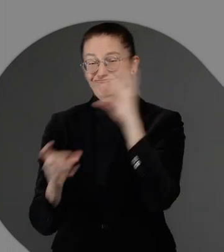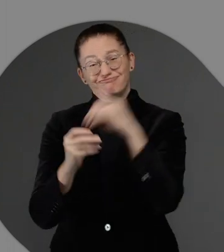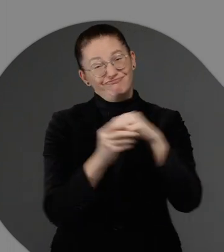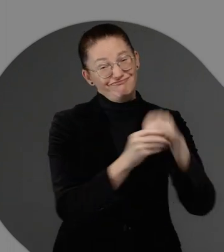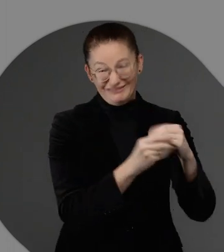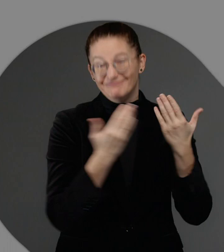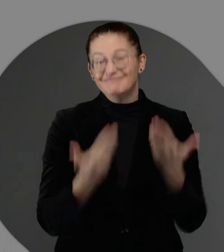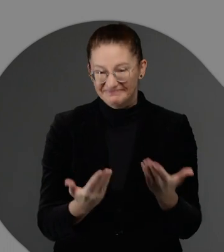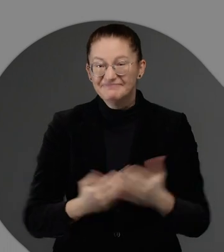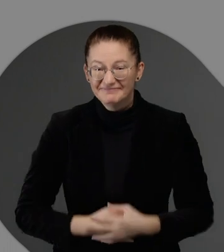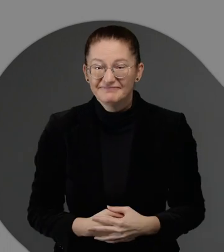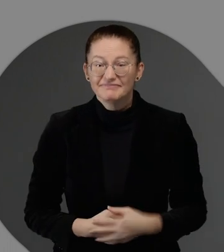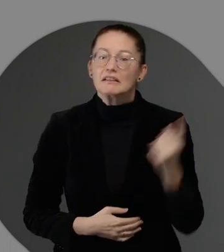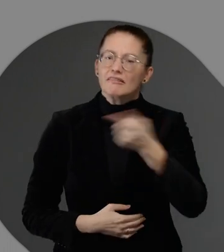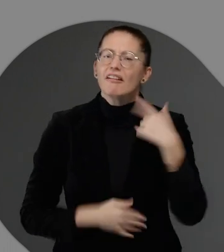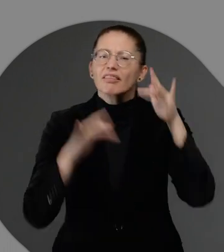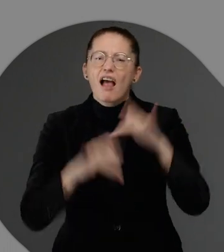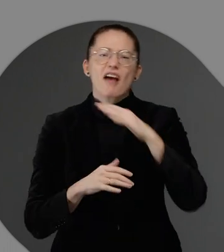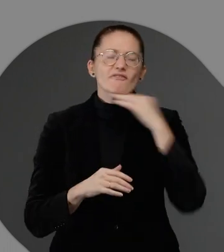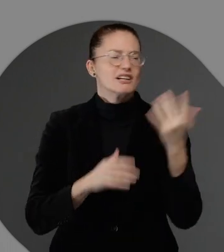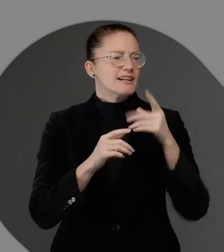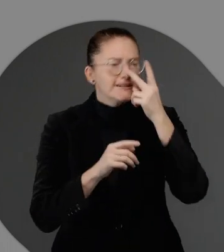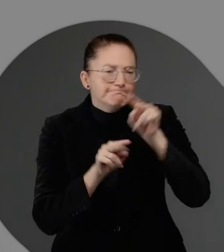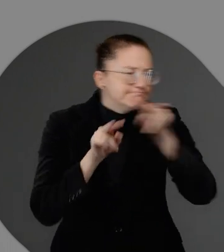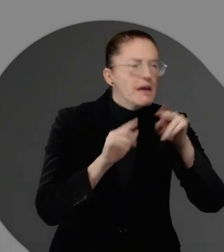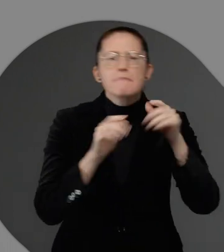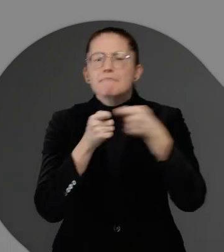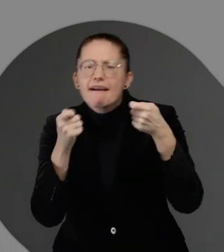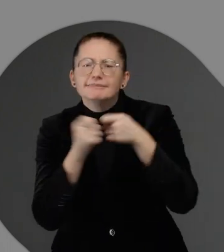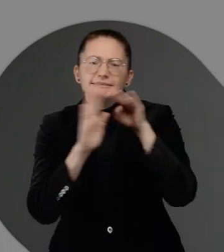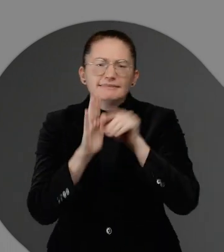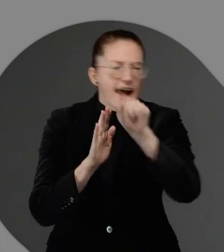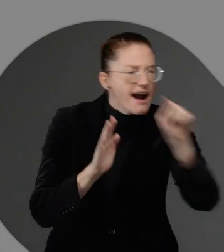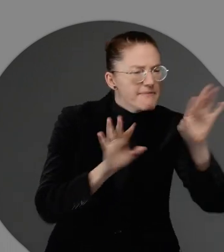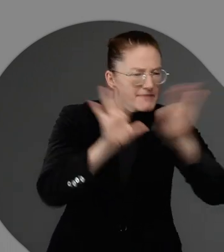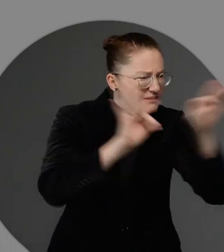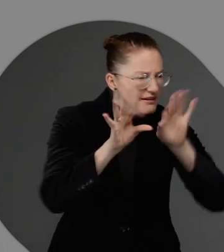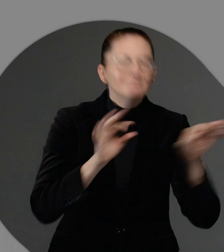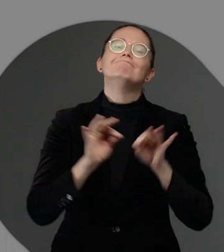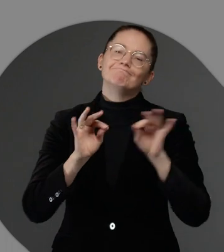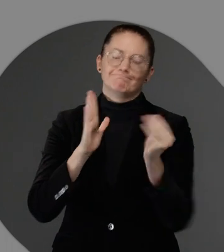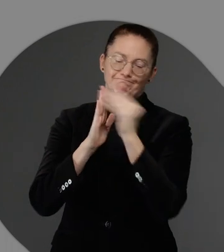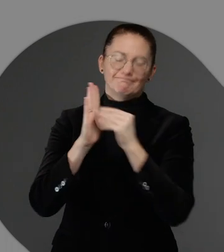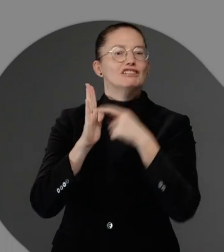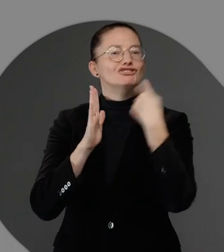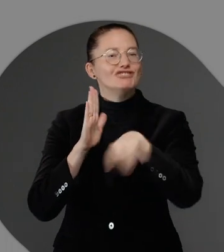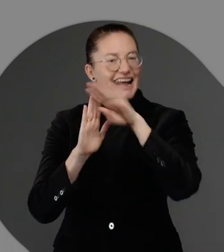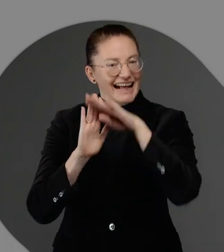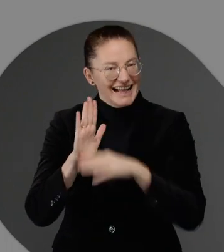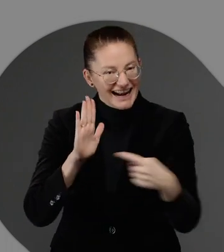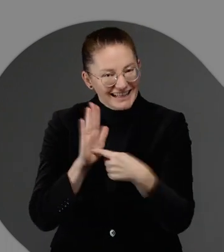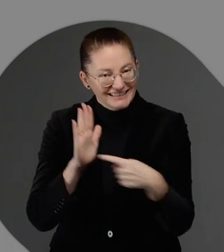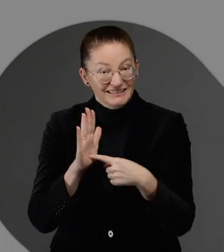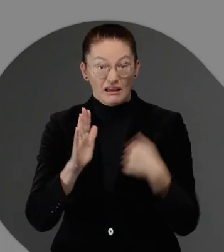verankert werden. Wir haben sehr viele verschiedene Maßnahmen in Form einer Checkliste zusammengestellt. Wir können in diesem Video nicht die